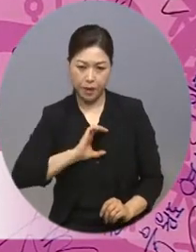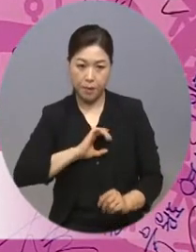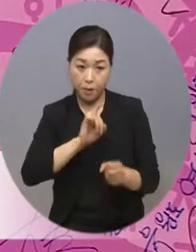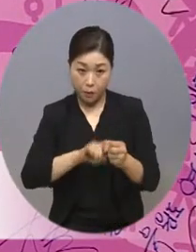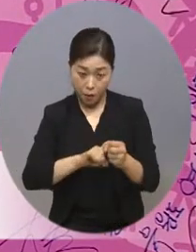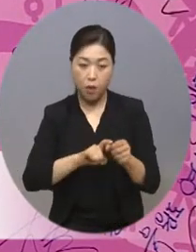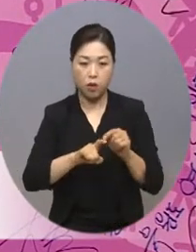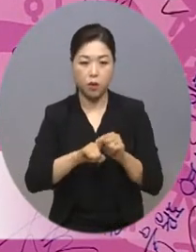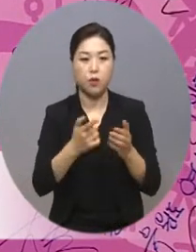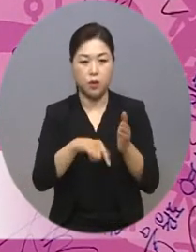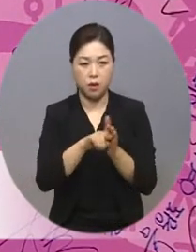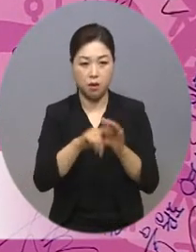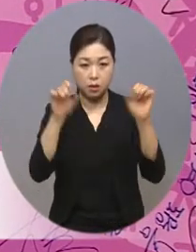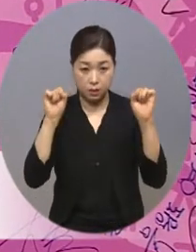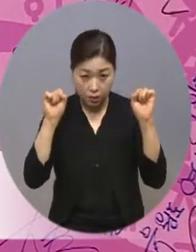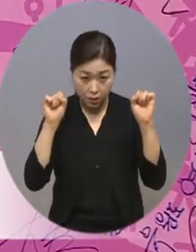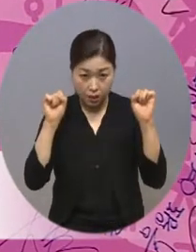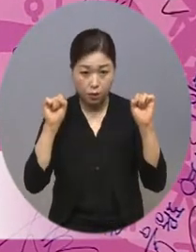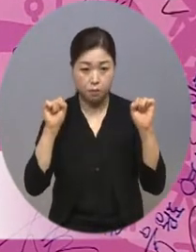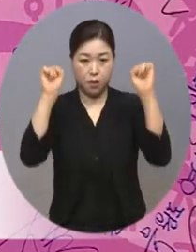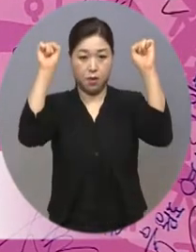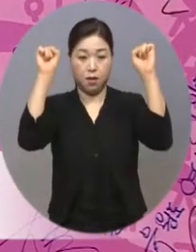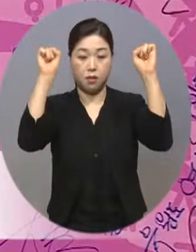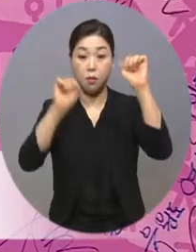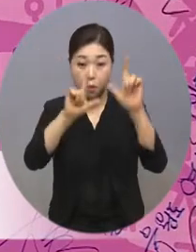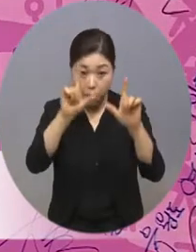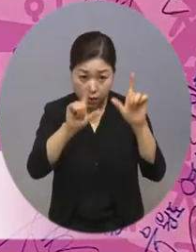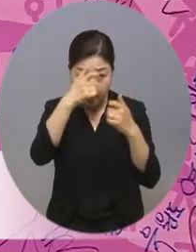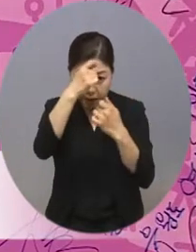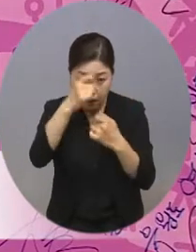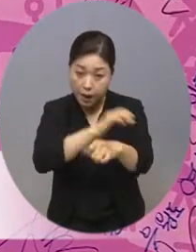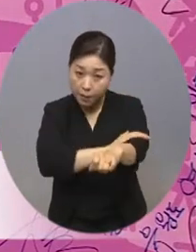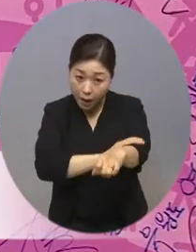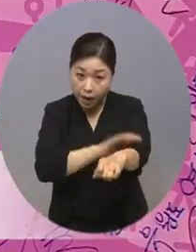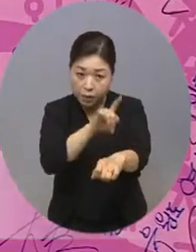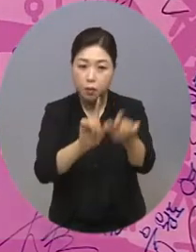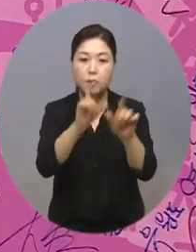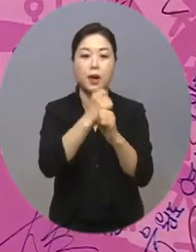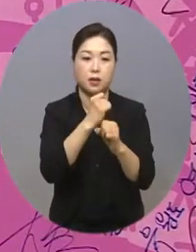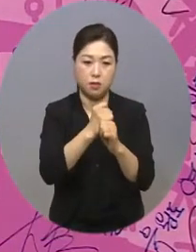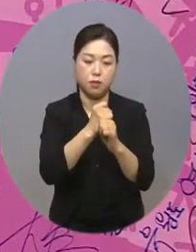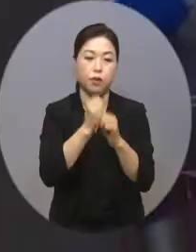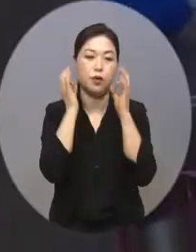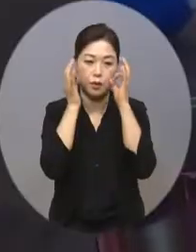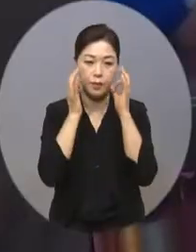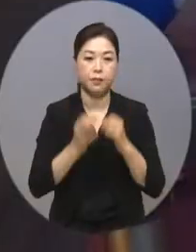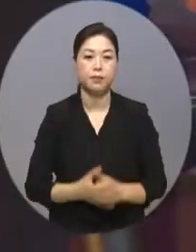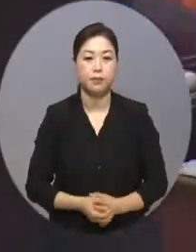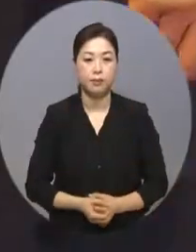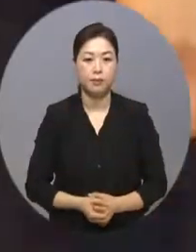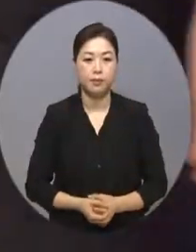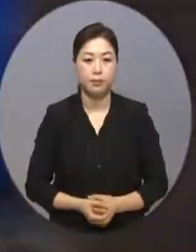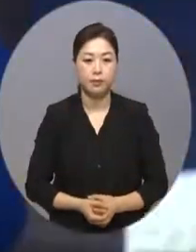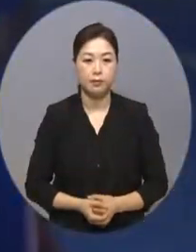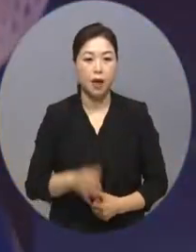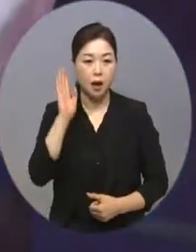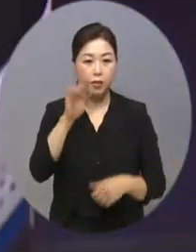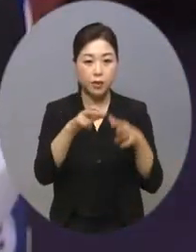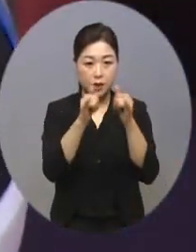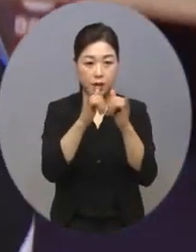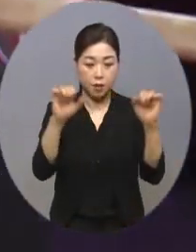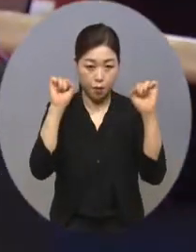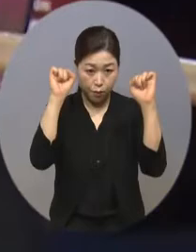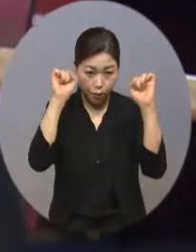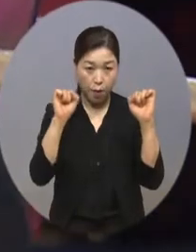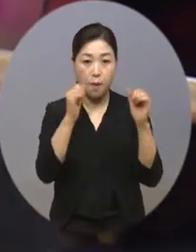동작이라든가 프레스 동작을 정확하게 할 수 있는 그런 자세를 만들어가는 데 치중을 해야 될 것입니다. 저희가. 앞으로 장애인 역도